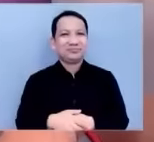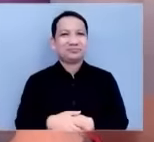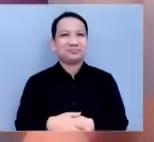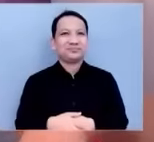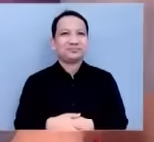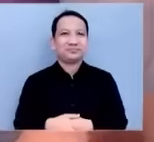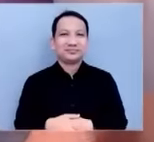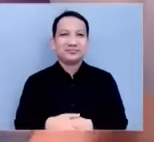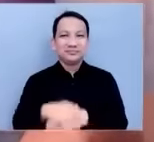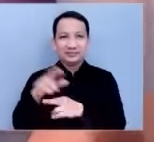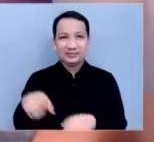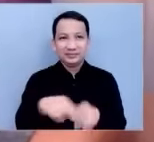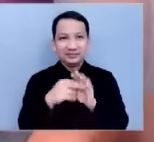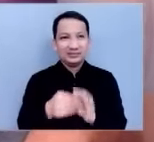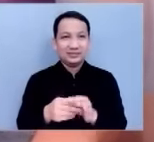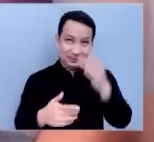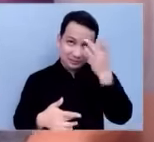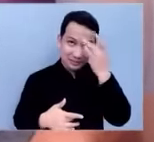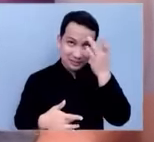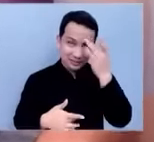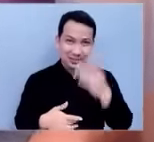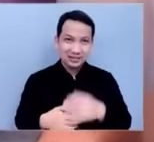anong routine ninyo? Anong ginagawa hindi naman kayo nagkasakit.